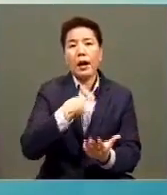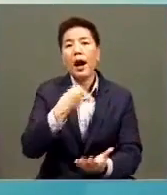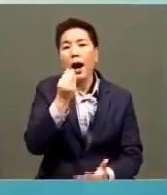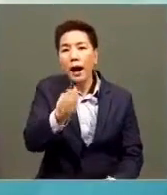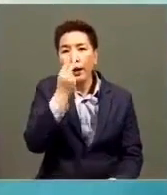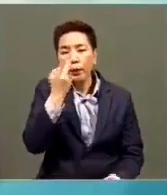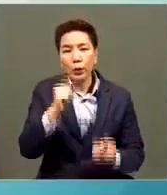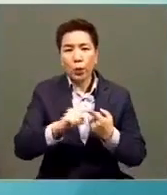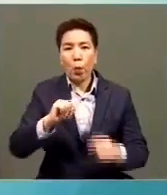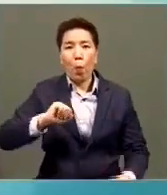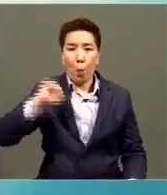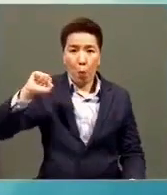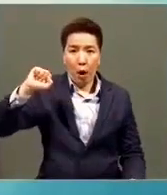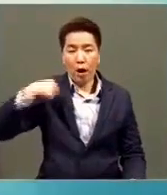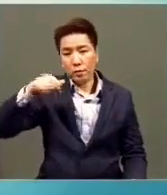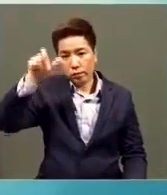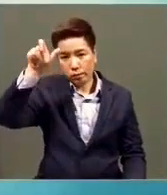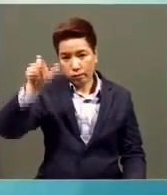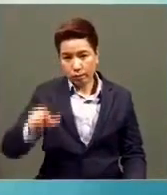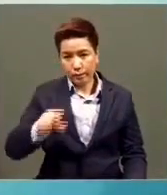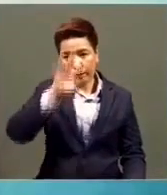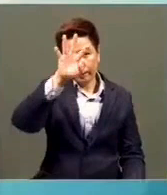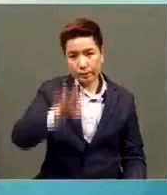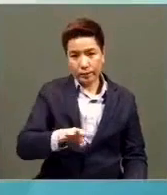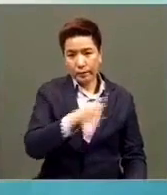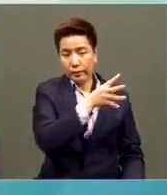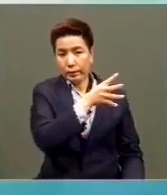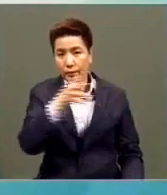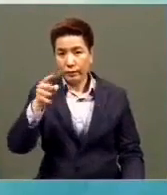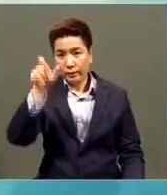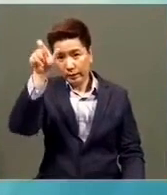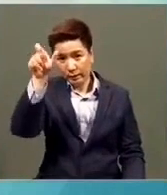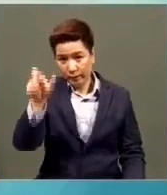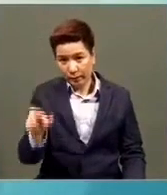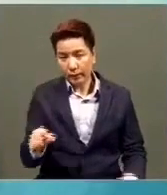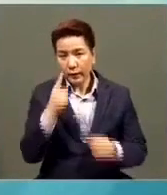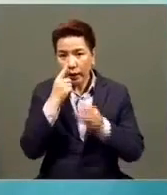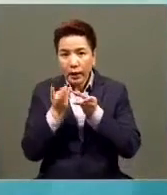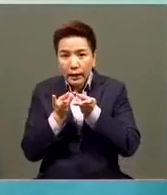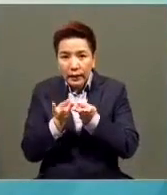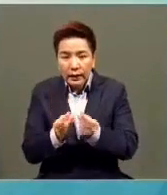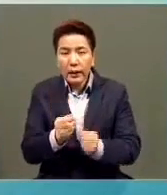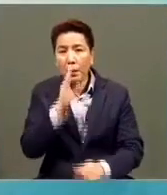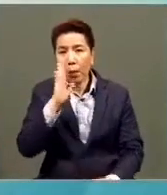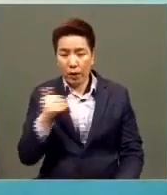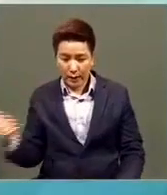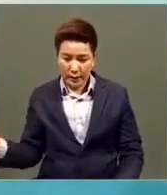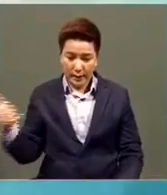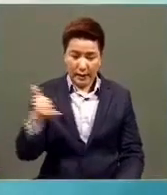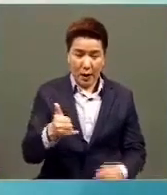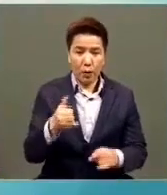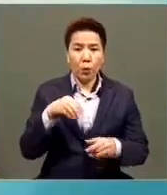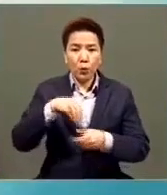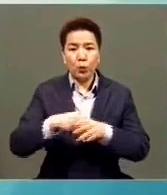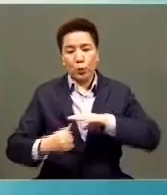ท่านไปดูข้างขวาของตารางนะคะว่าถ้าจะดูในรายละเอียดเนี่ยทุกท่านที่เข้ามาตรงนี้เนี่ยอยู่ใน